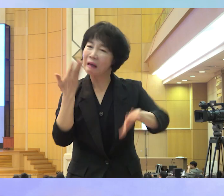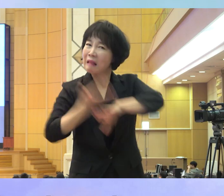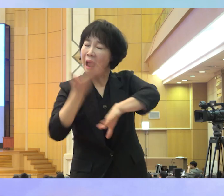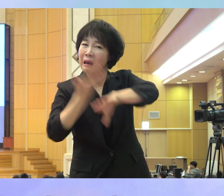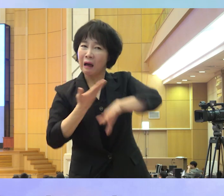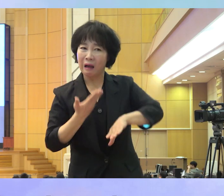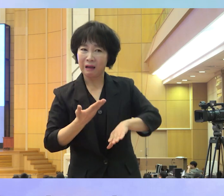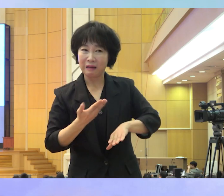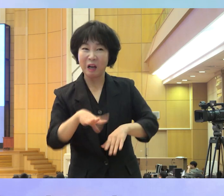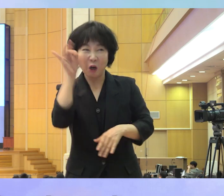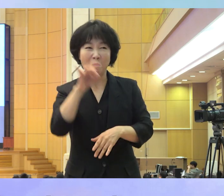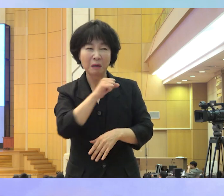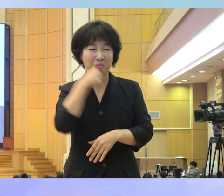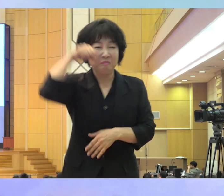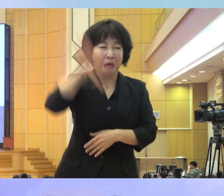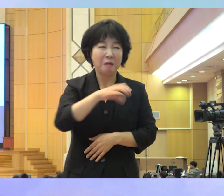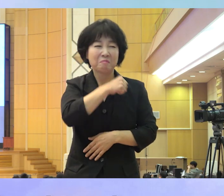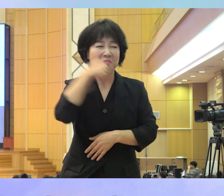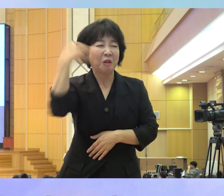몰라.